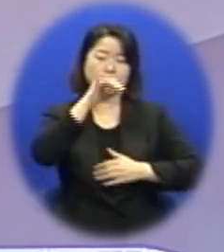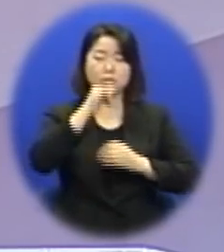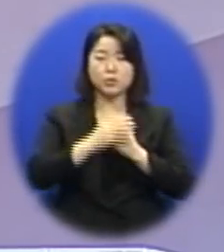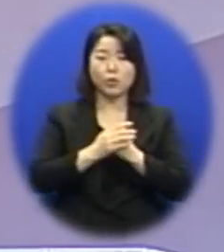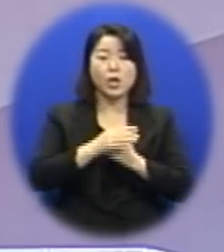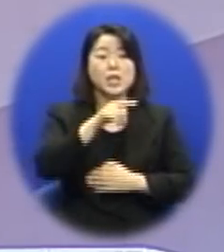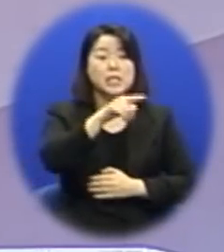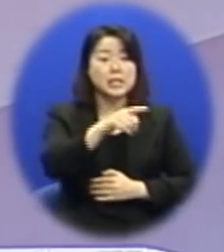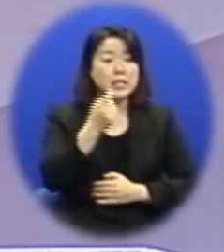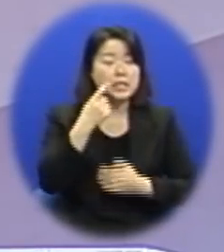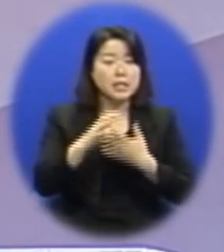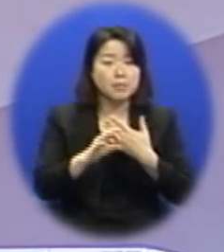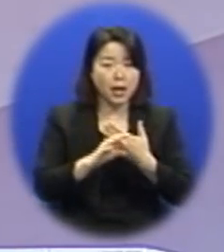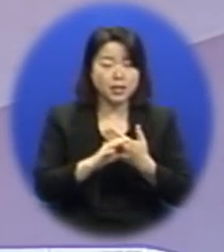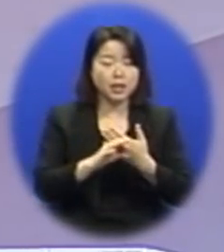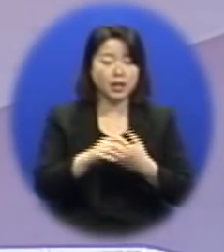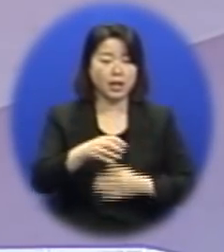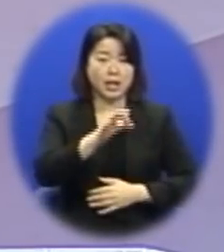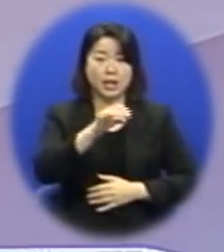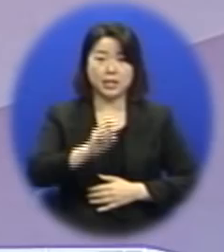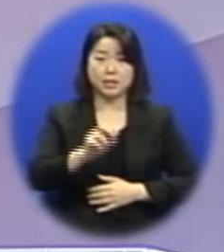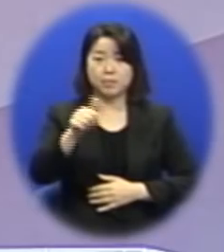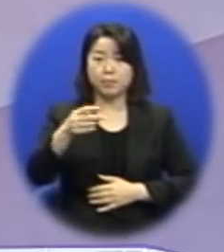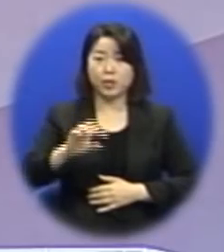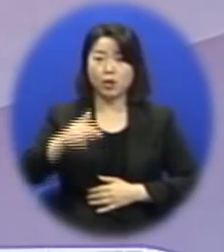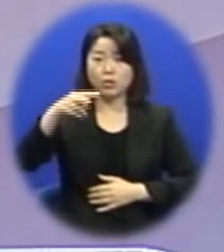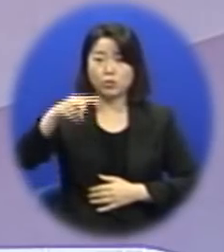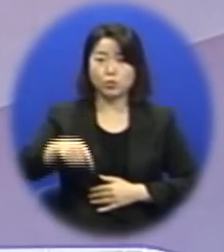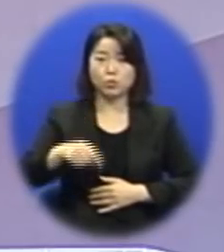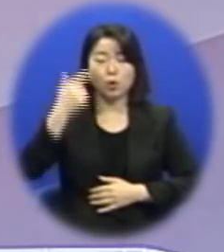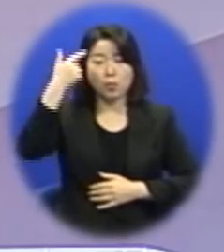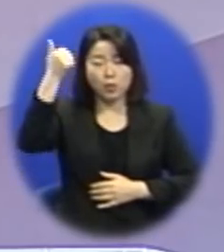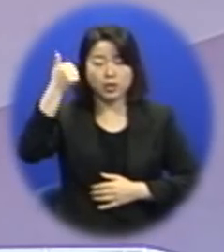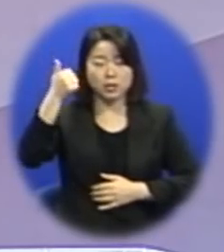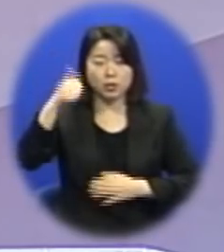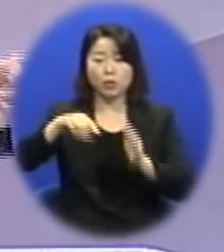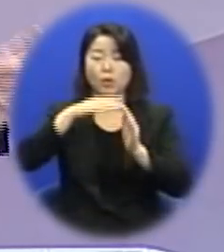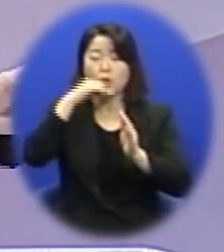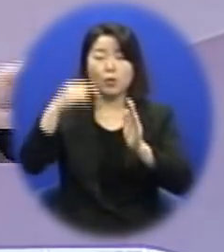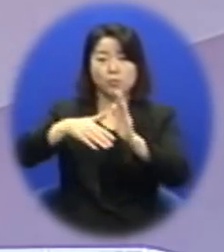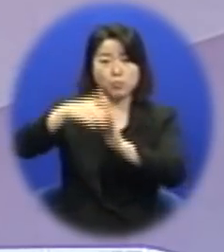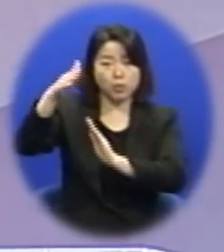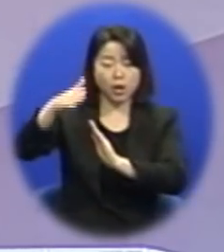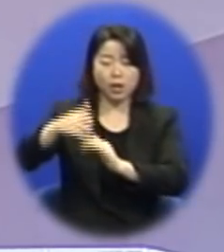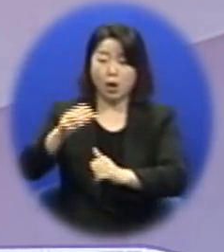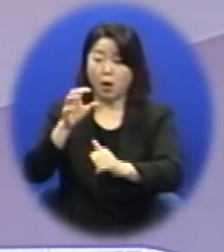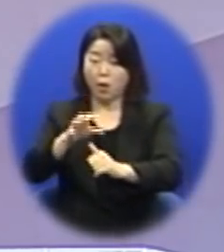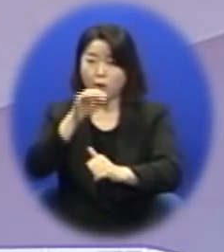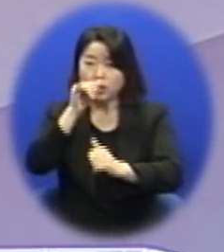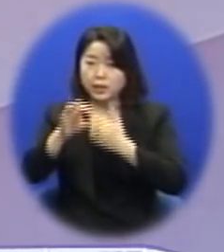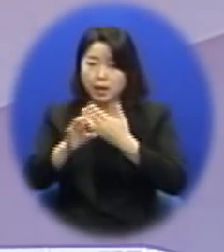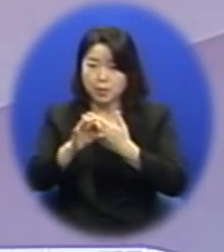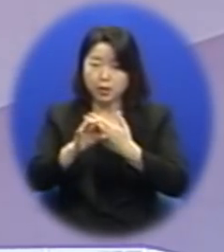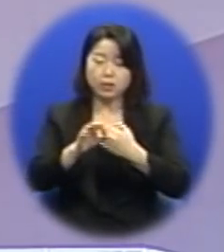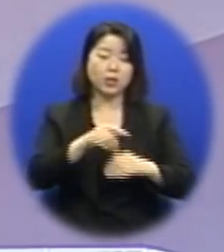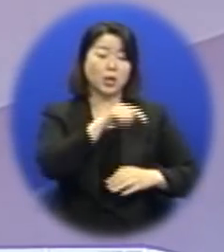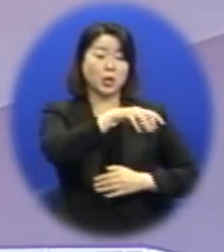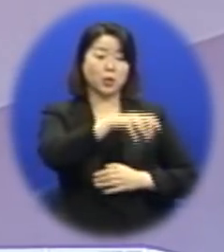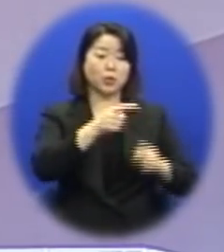만약에 북한에 임현수 목사처럼 억류 되었다면 너는 교인들이 어떻게 기도해 주기를